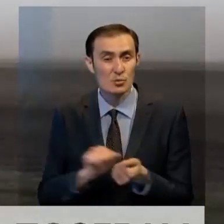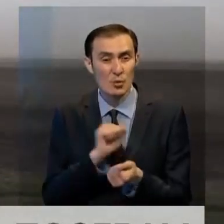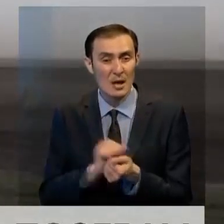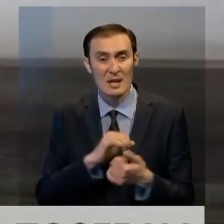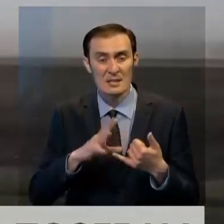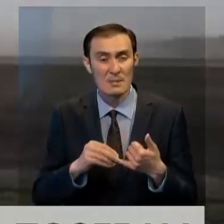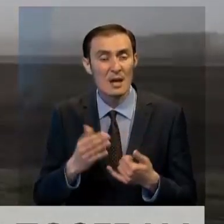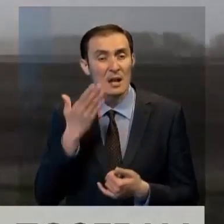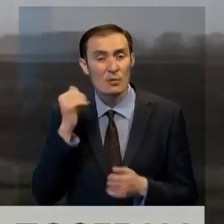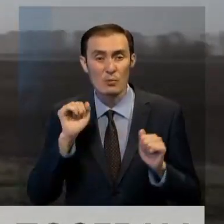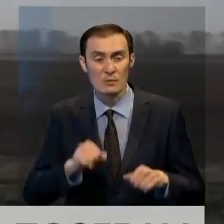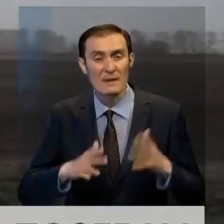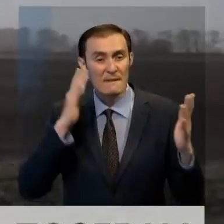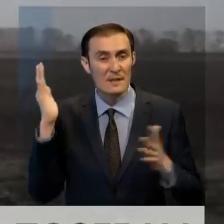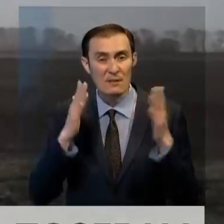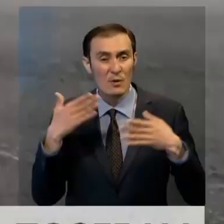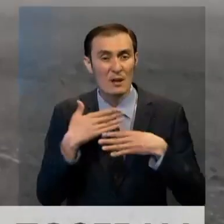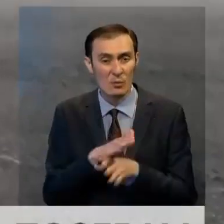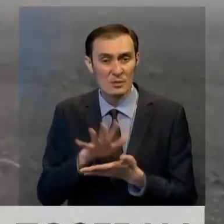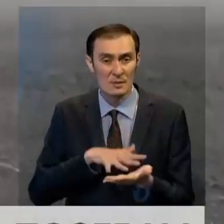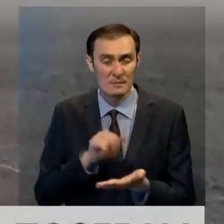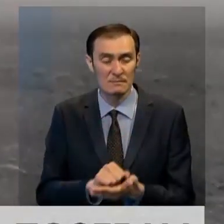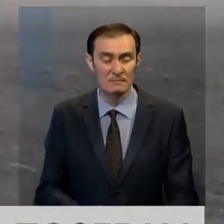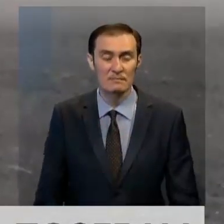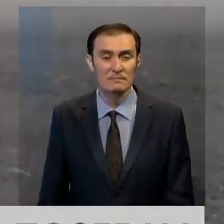легко подвергается ветровой эрозии.